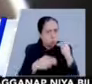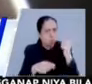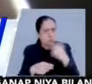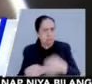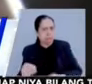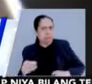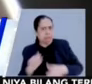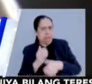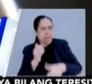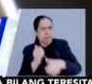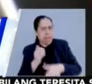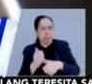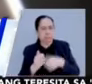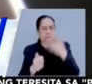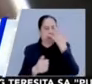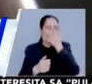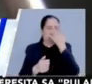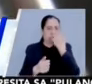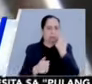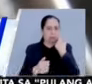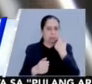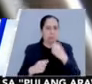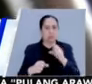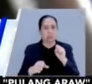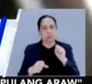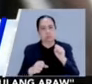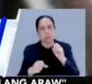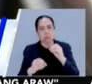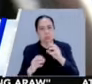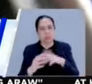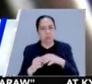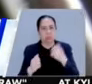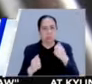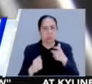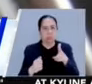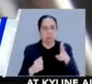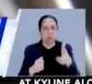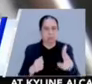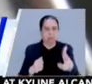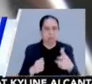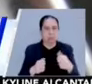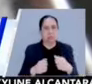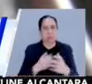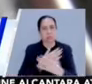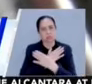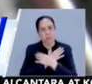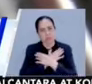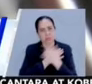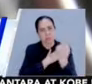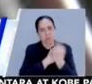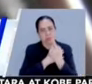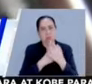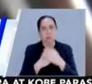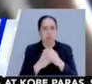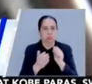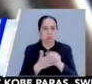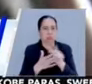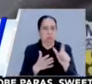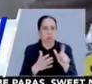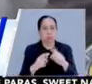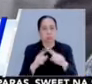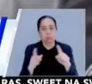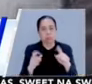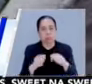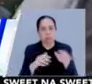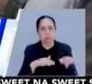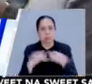kasi ako nahilo kanina, ma'am. Kaya sabi, tigil muna ako saglit pahinga. Ganun lang po. Pero alis na po. Alis